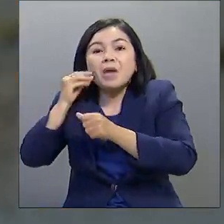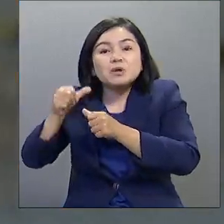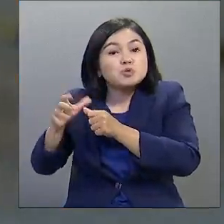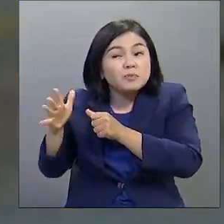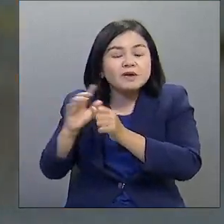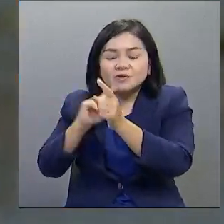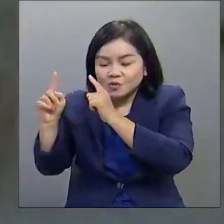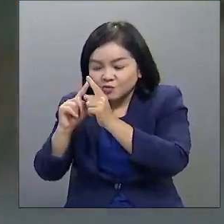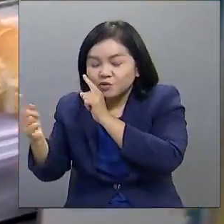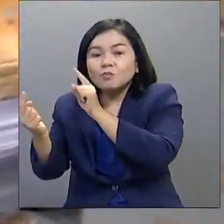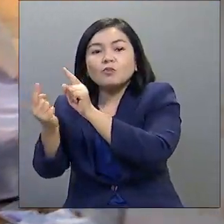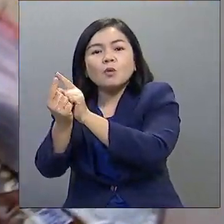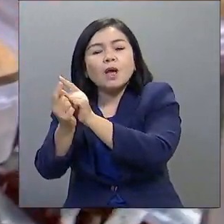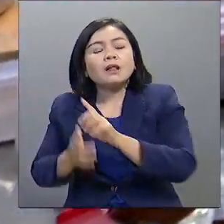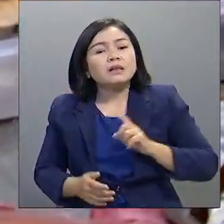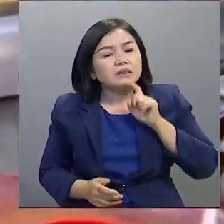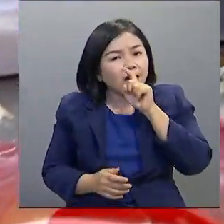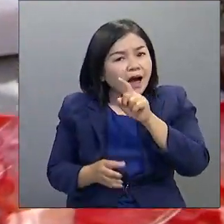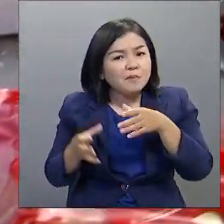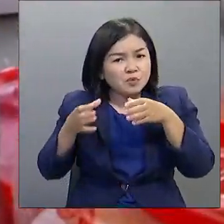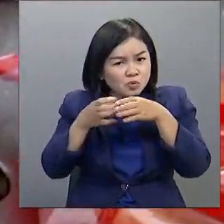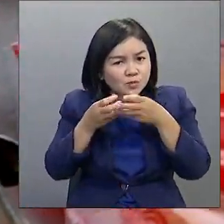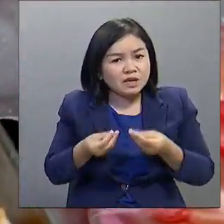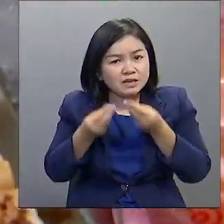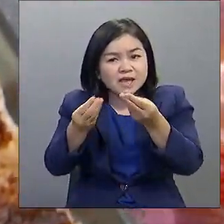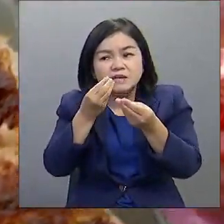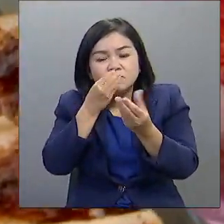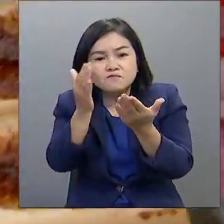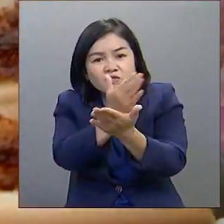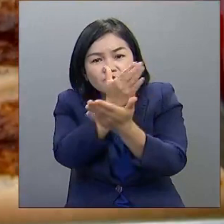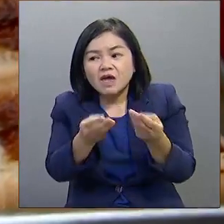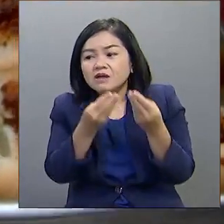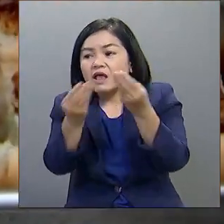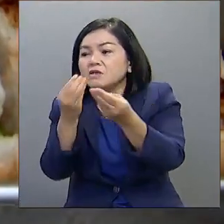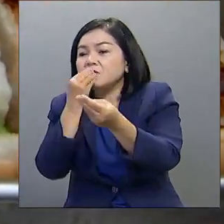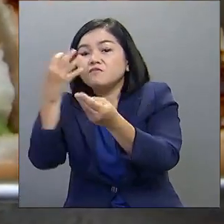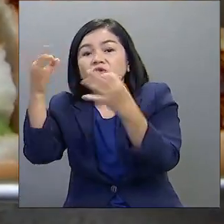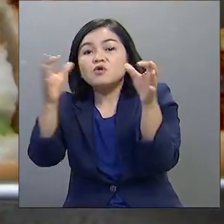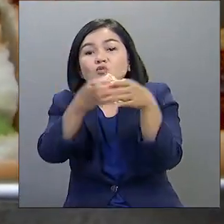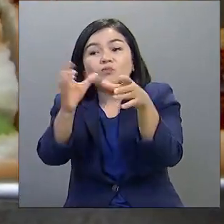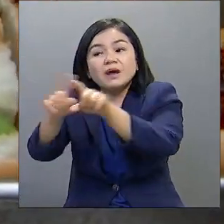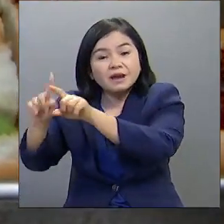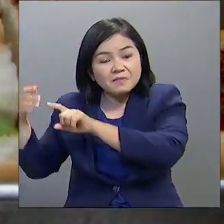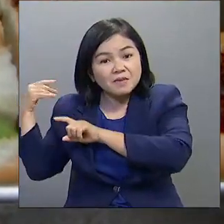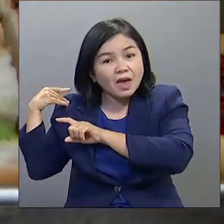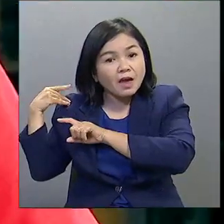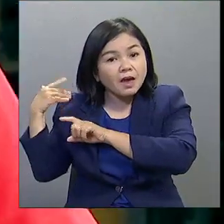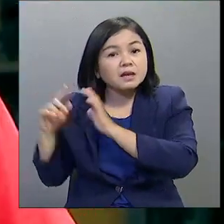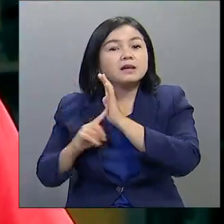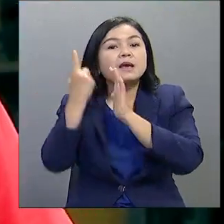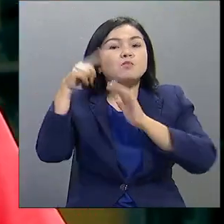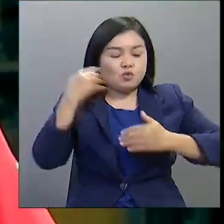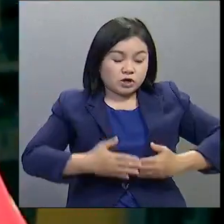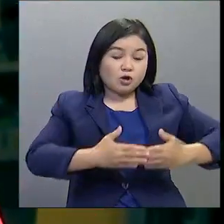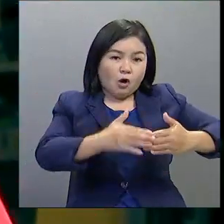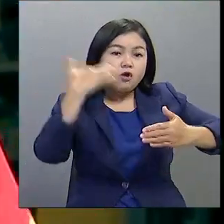้ค่ะแล้วกลุ่มที่เราแจกเนี่ยเรามีให้แบบแบ่งกลุ่มไหมว่าเราจะแจกให้กลุ่มไหนกลุ่มไหนกลุ่มไหนบ้างคะ เริ่มต้นก็สตรีมีครร